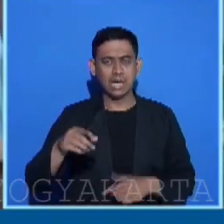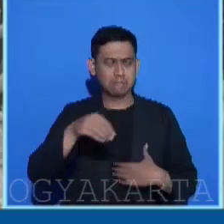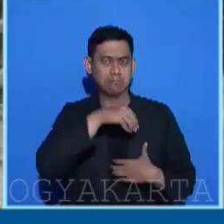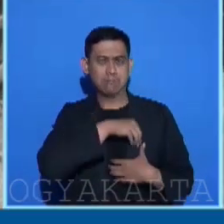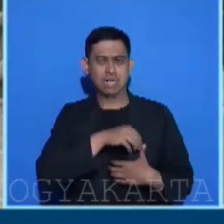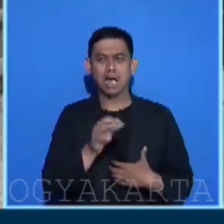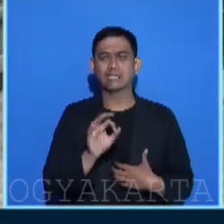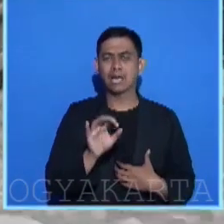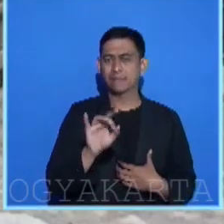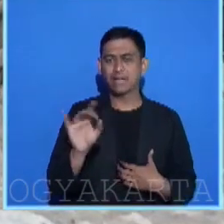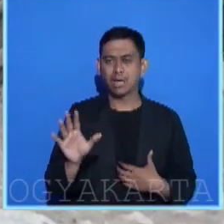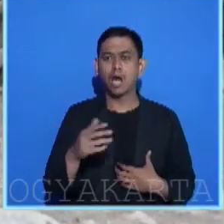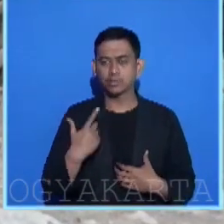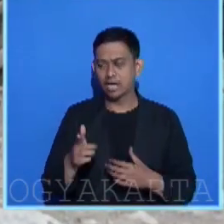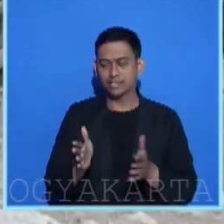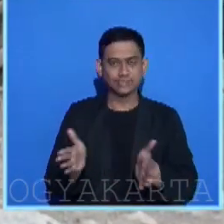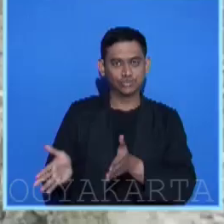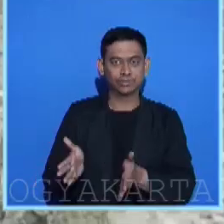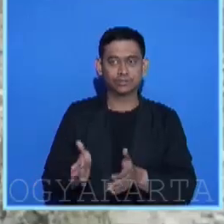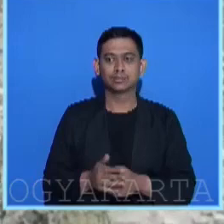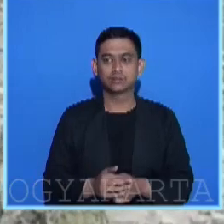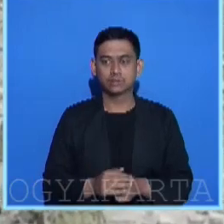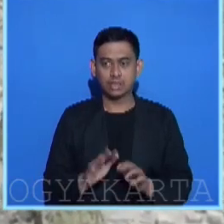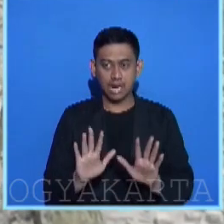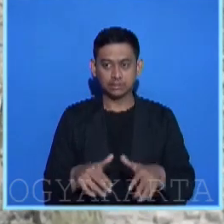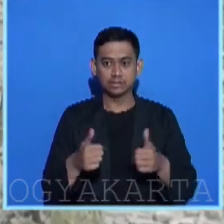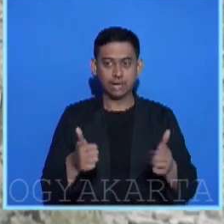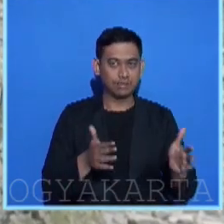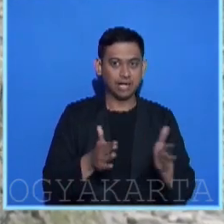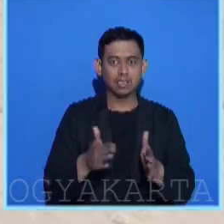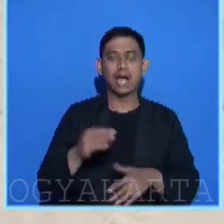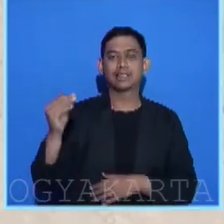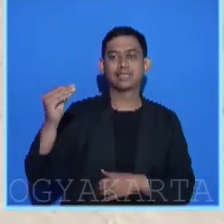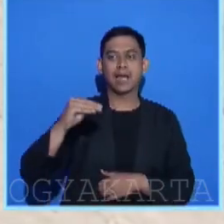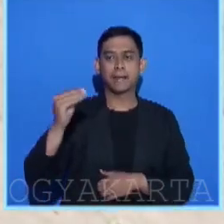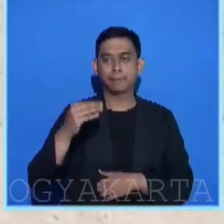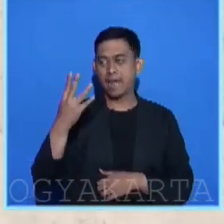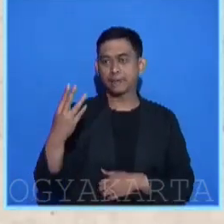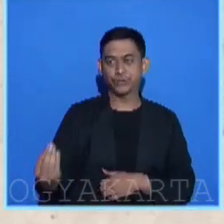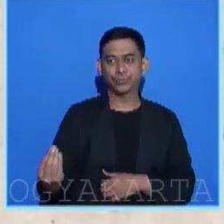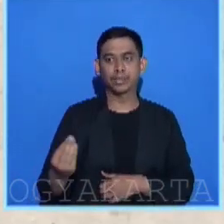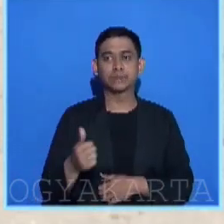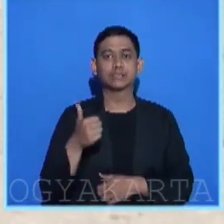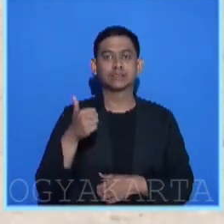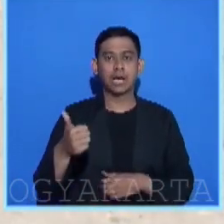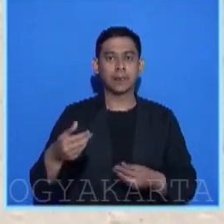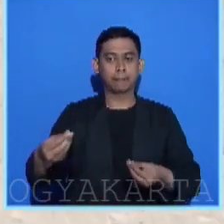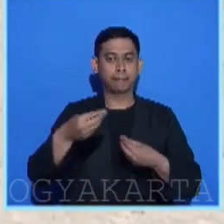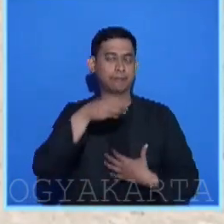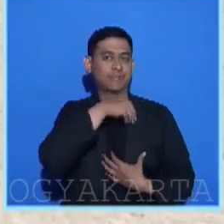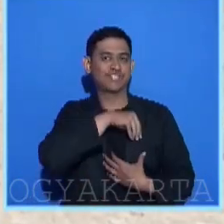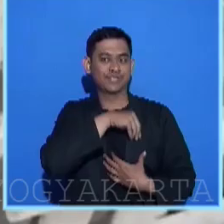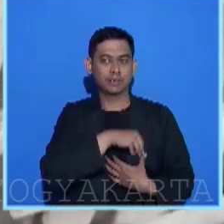nggih. Saking asiling budidayakan ayam buras kala balik griya menika, Keminah saged pikantuk asil ingkang